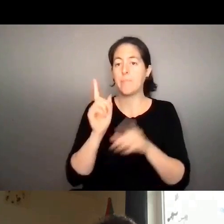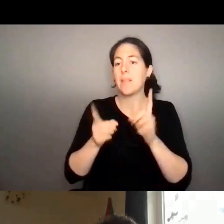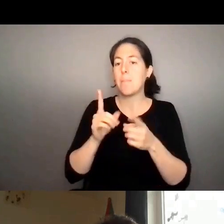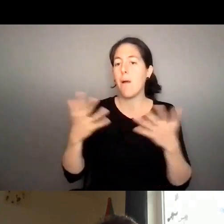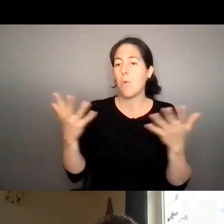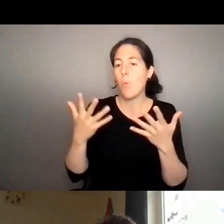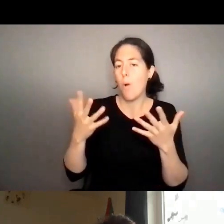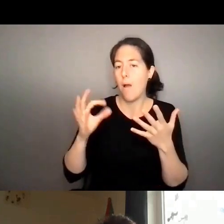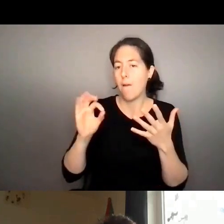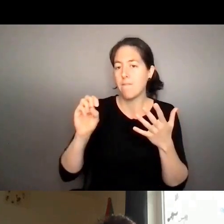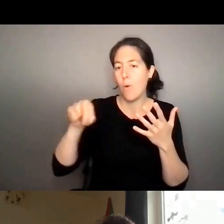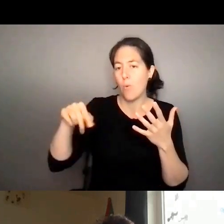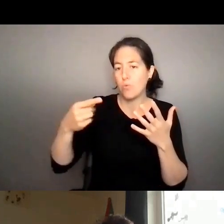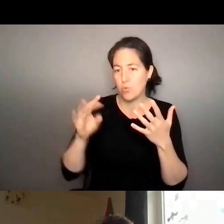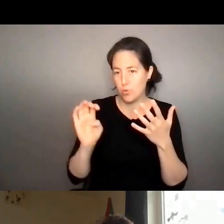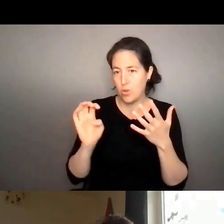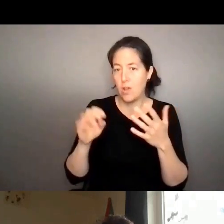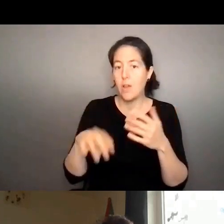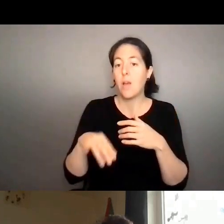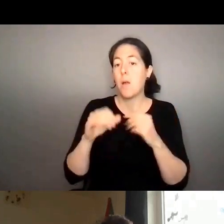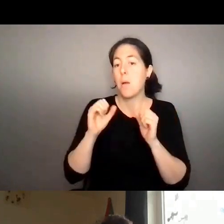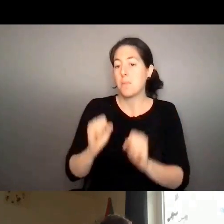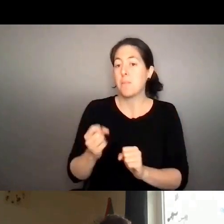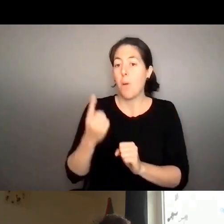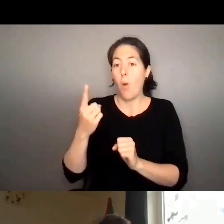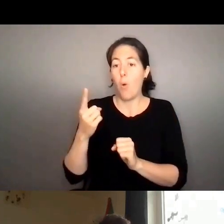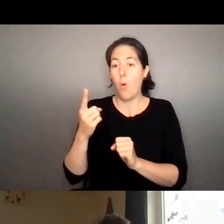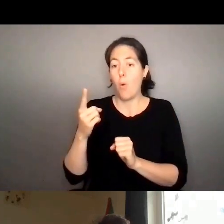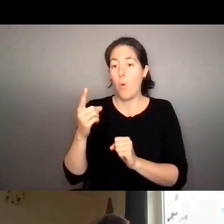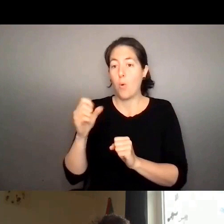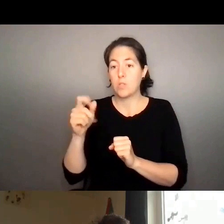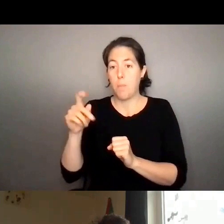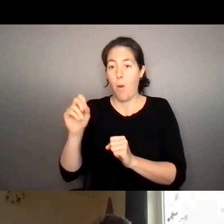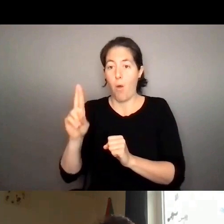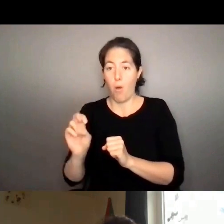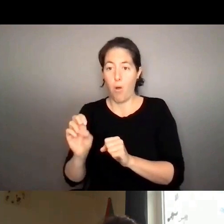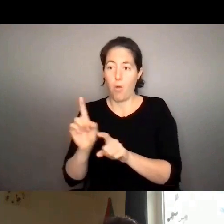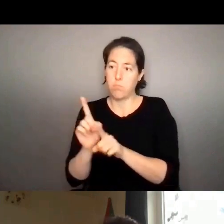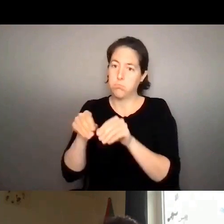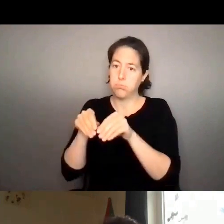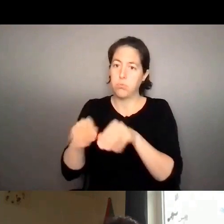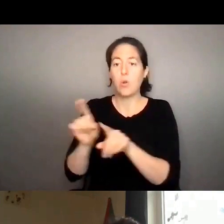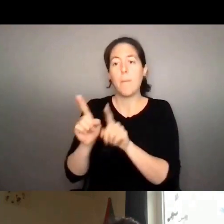fonges, soit qu'un spore va pouvoir se déployer comme un mycélium,